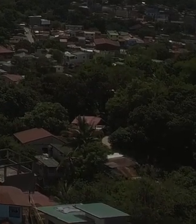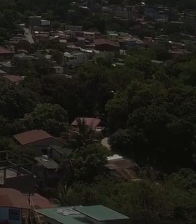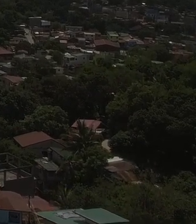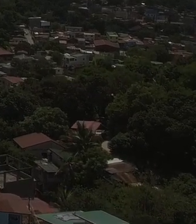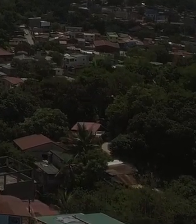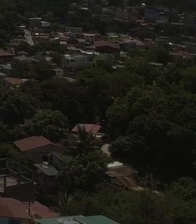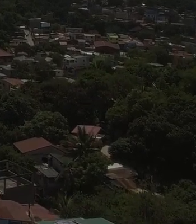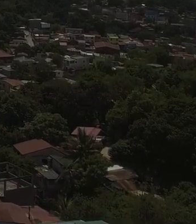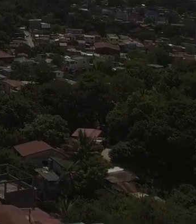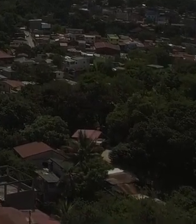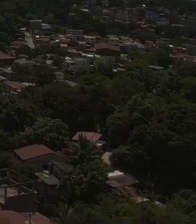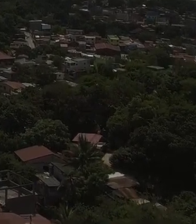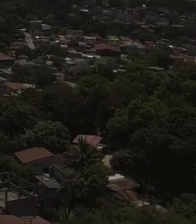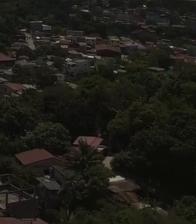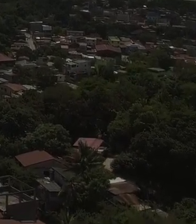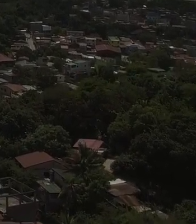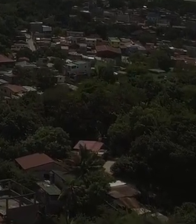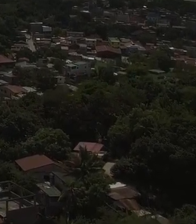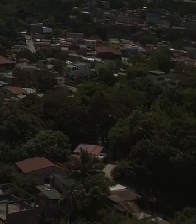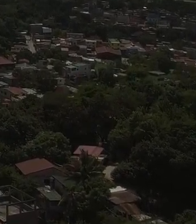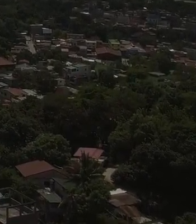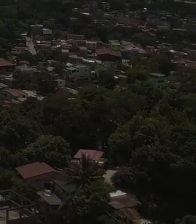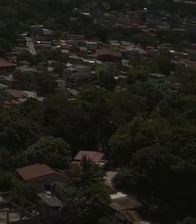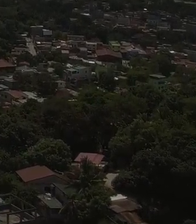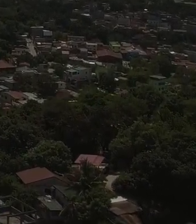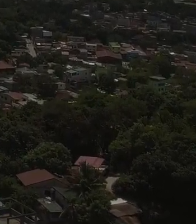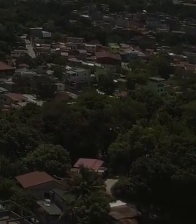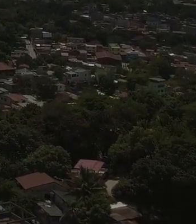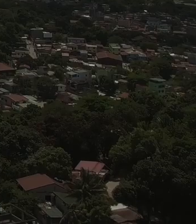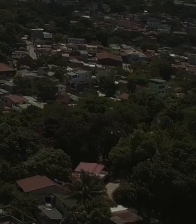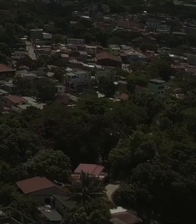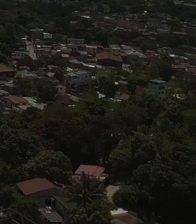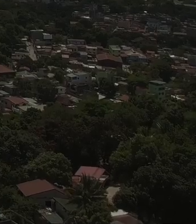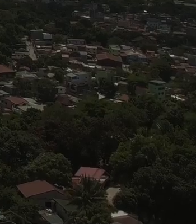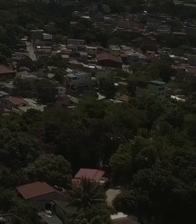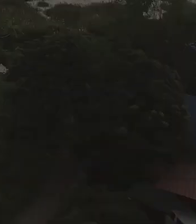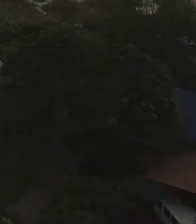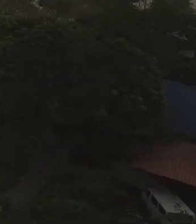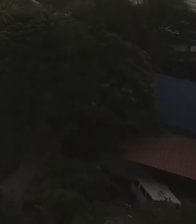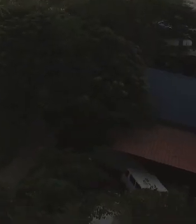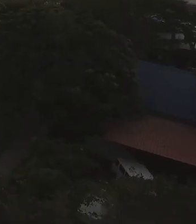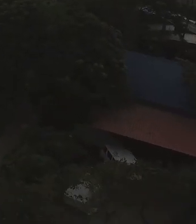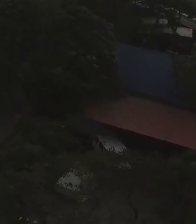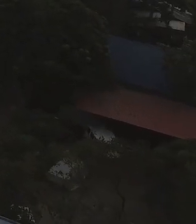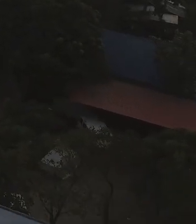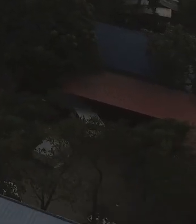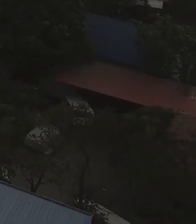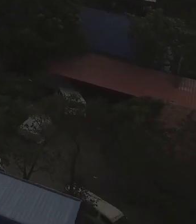Tanggapin mo ang pag